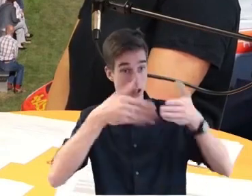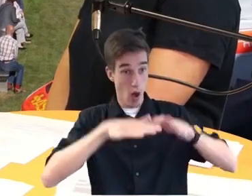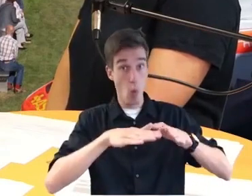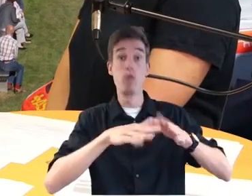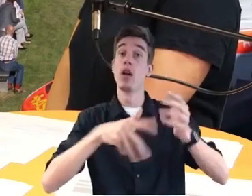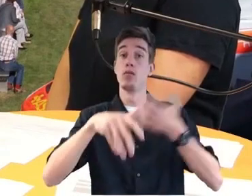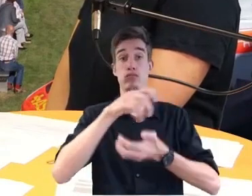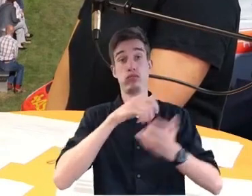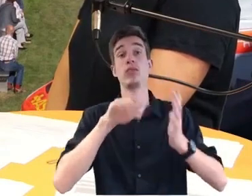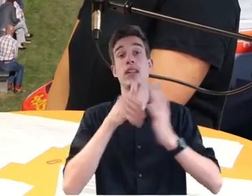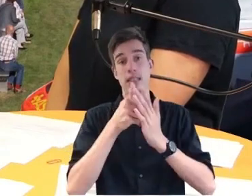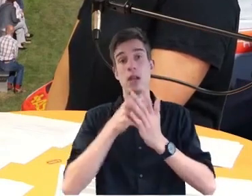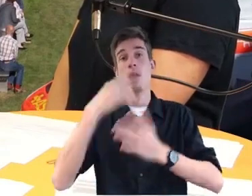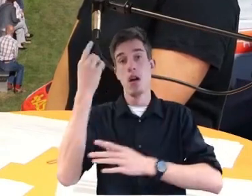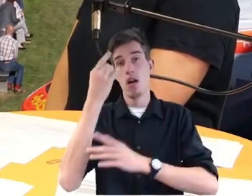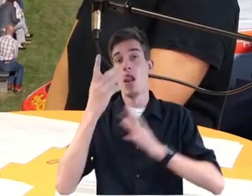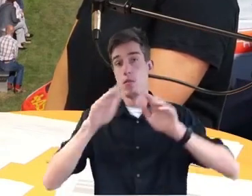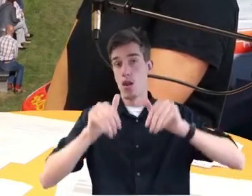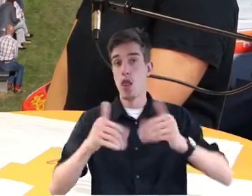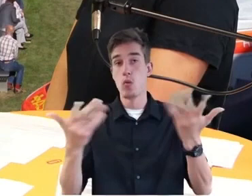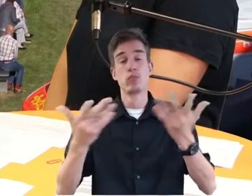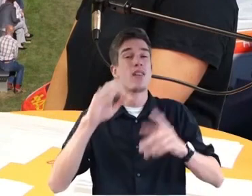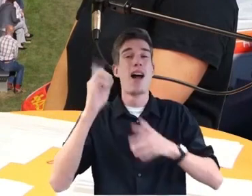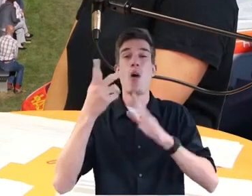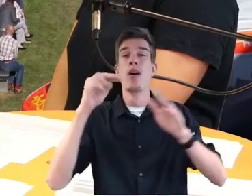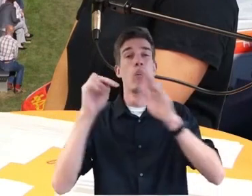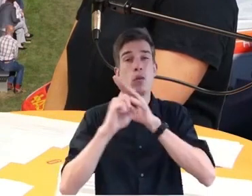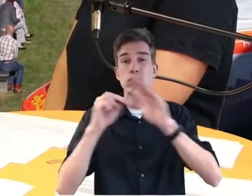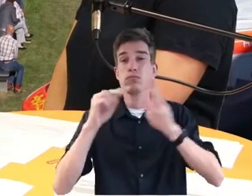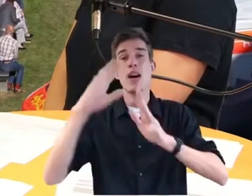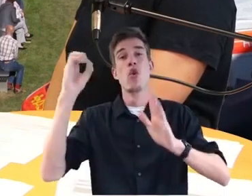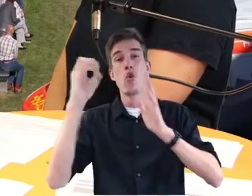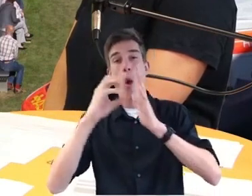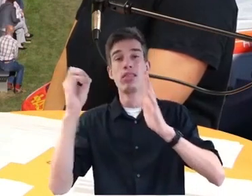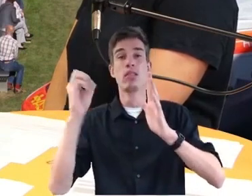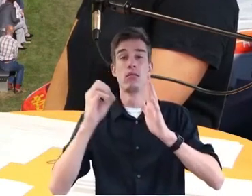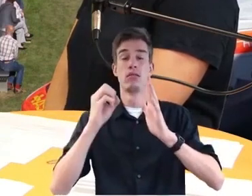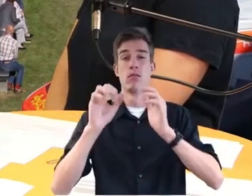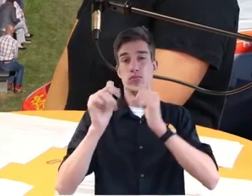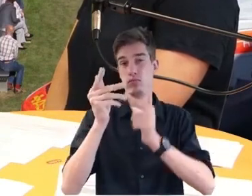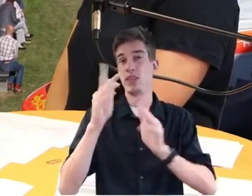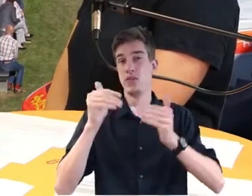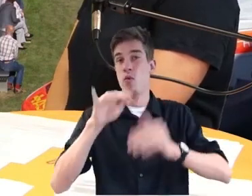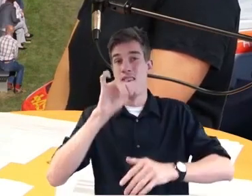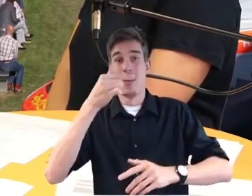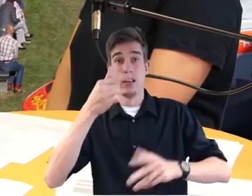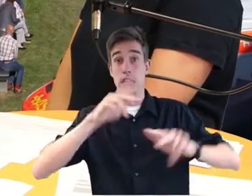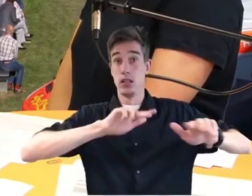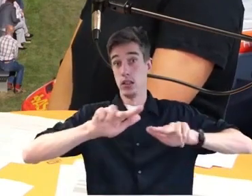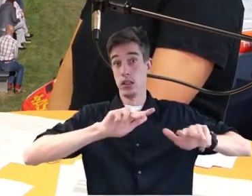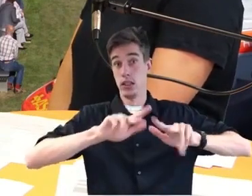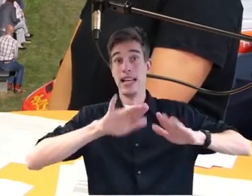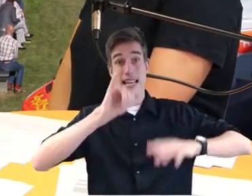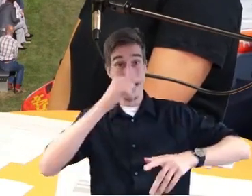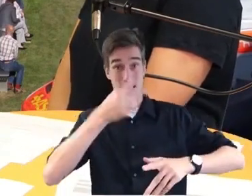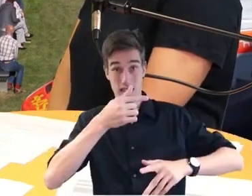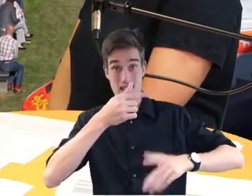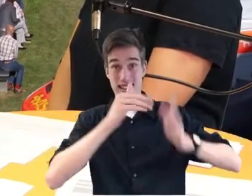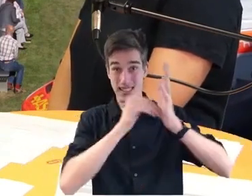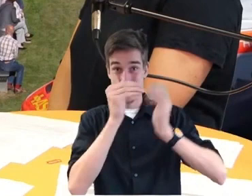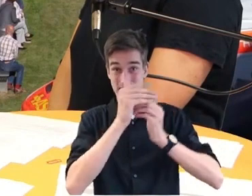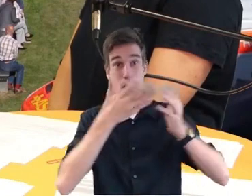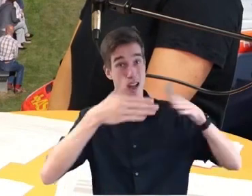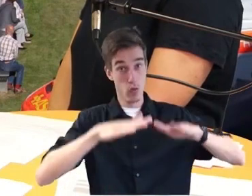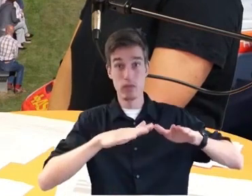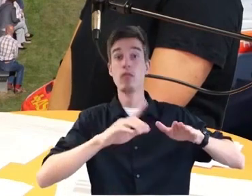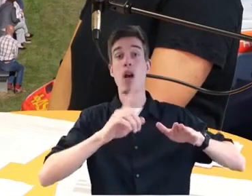medizinische Diagnosegeräte, zum Beispiel Röntgen, CT, ist alles IT-gesteuert und ein Ausfall dieses IT-Systems würde